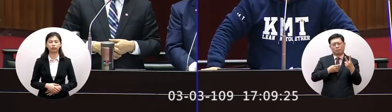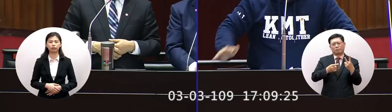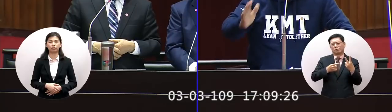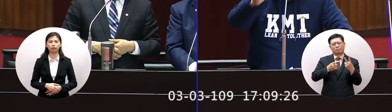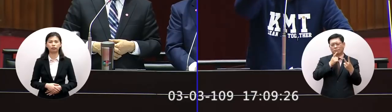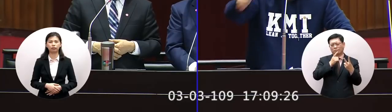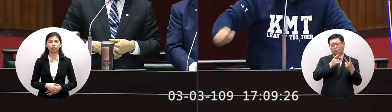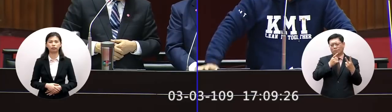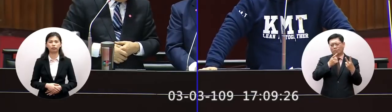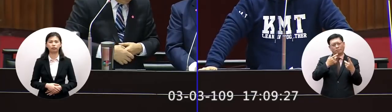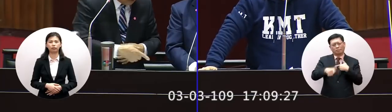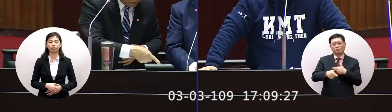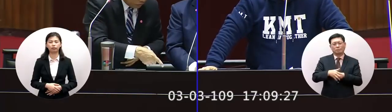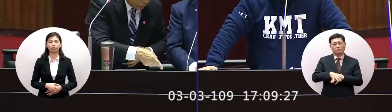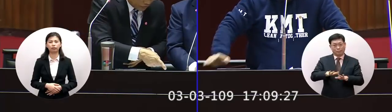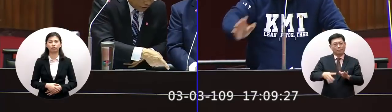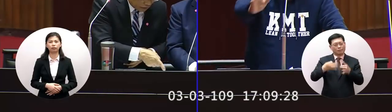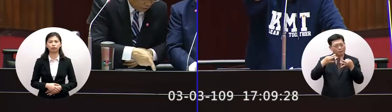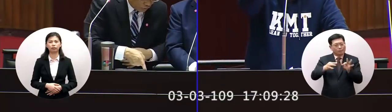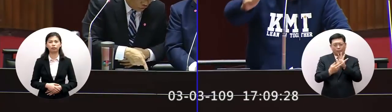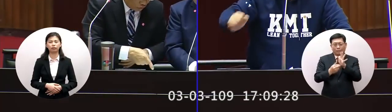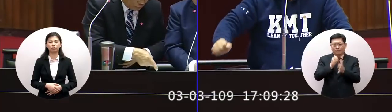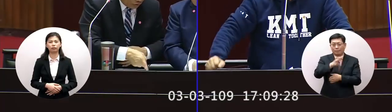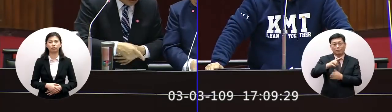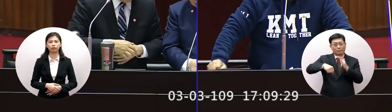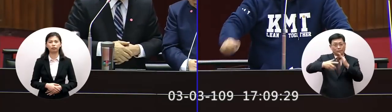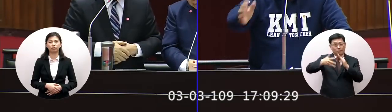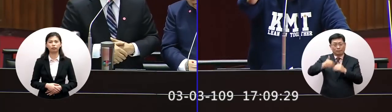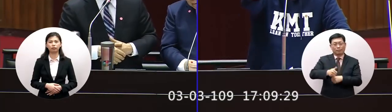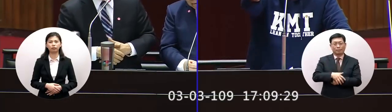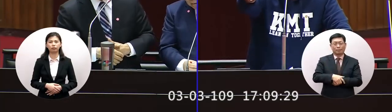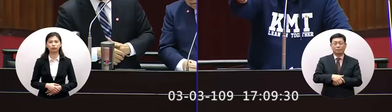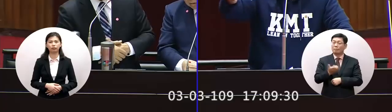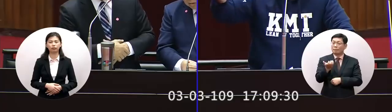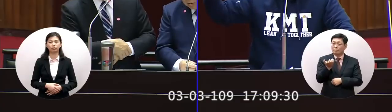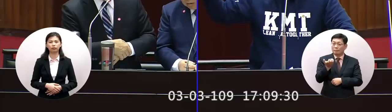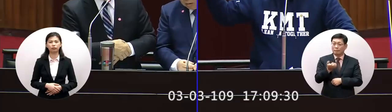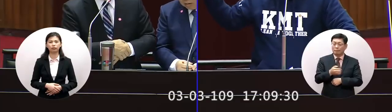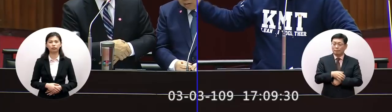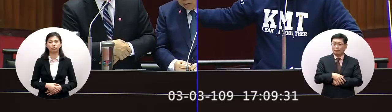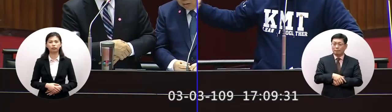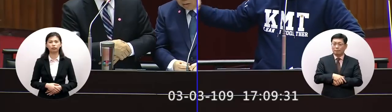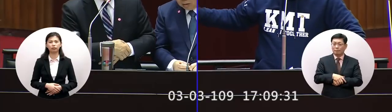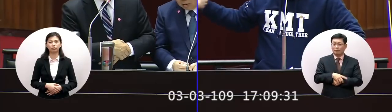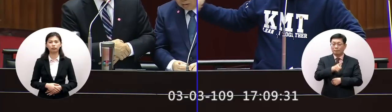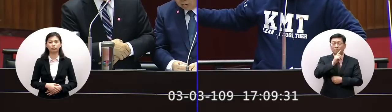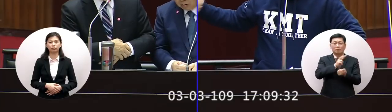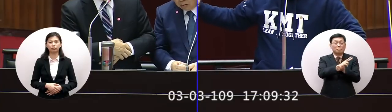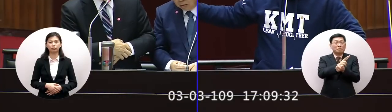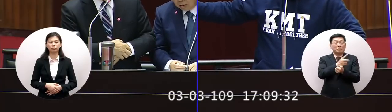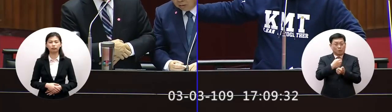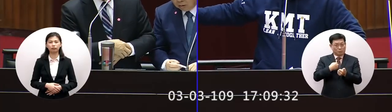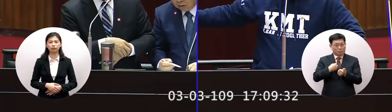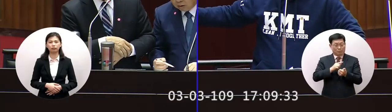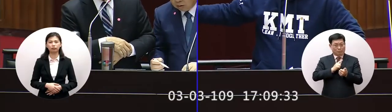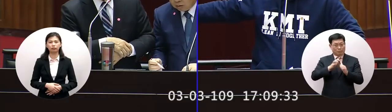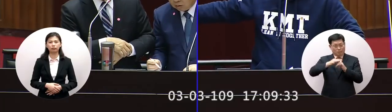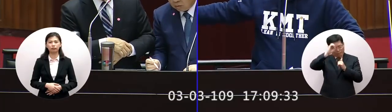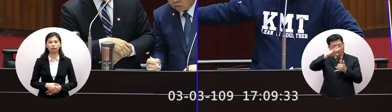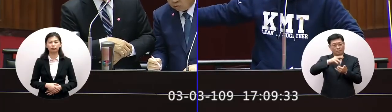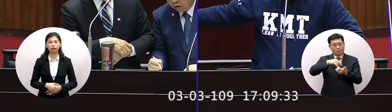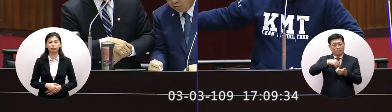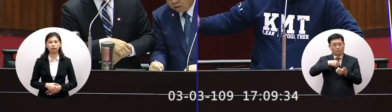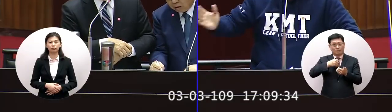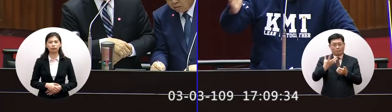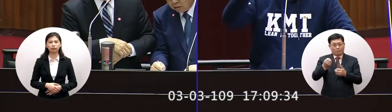的啦。我简单甲你讲，院长，拄只林维洲我们的立委，阮